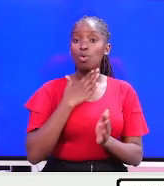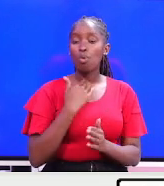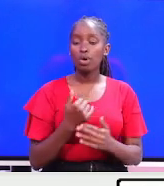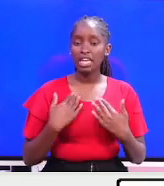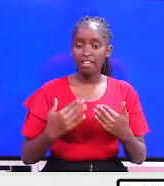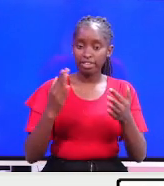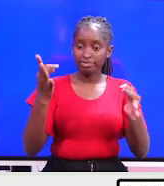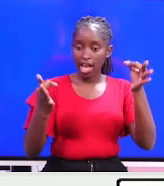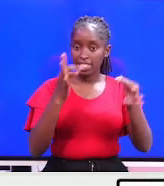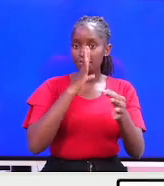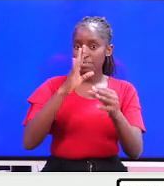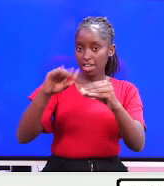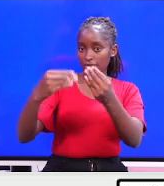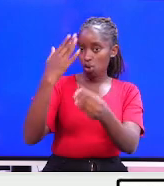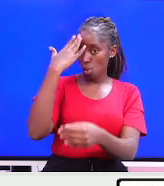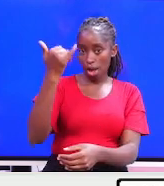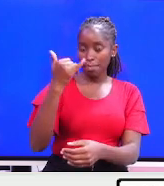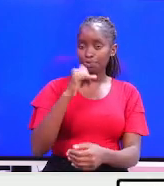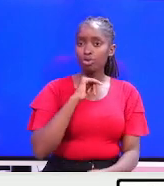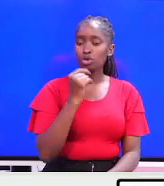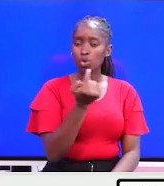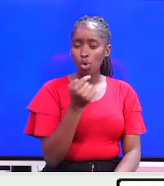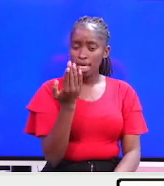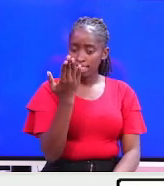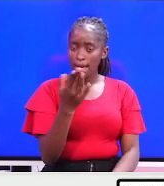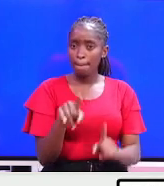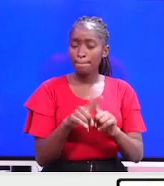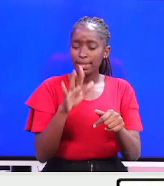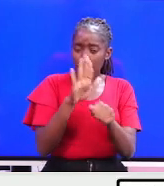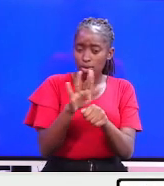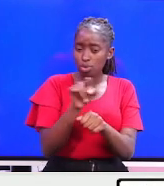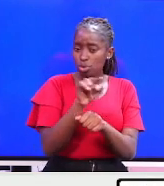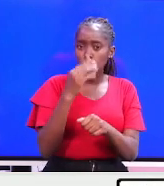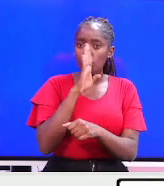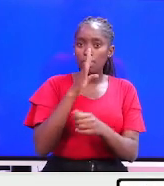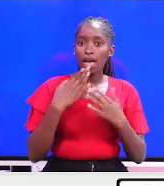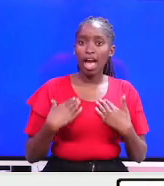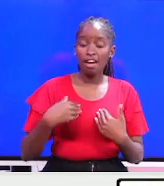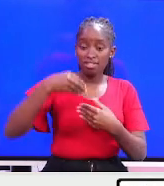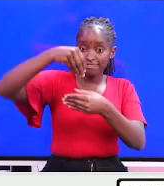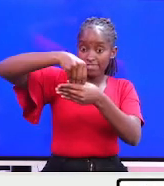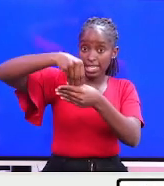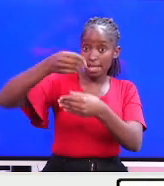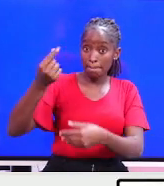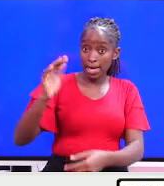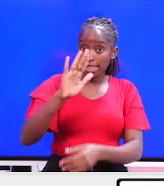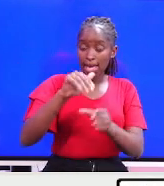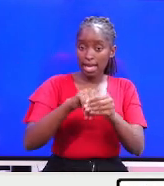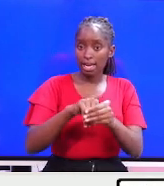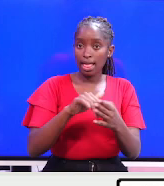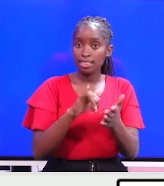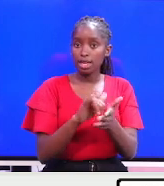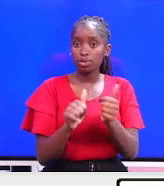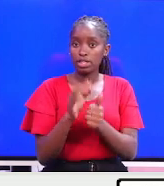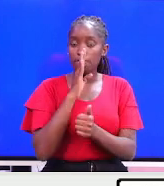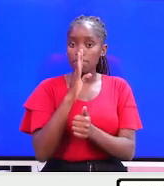tu, imetendeka kwa watu wote wa Uasin Gishu, hasa wale ambao waliegesha pesa, wale ambao waliweka pesa yao katika hila ambayo ilikuwa